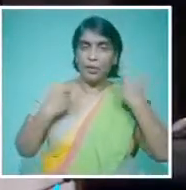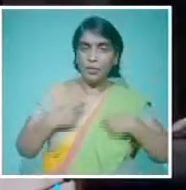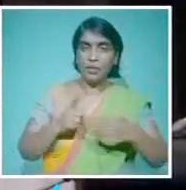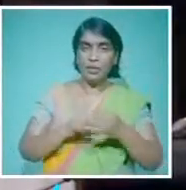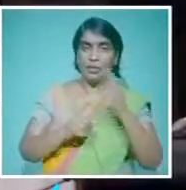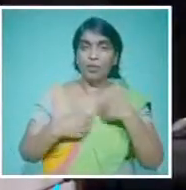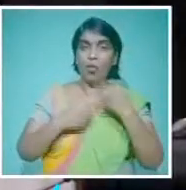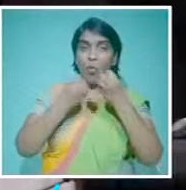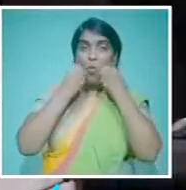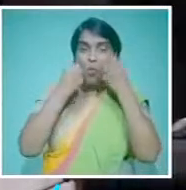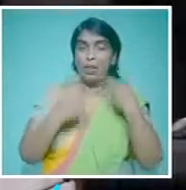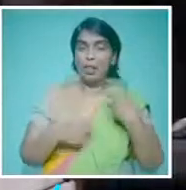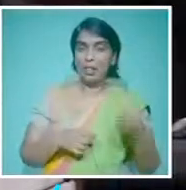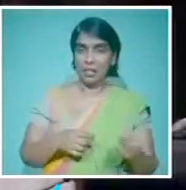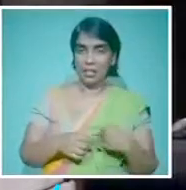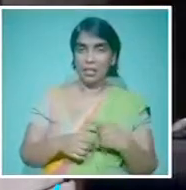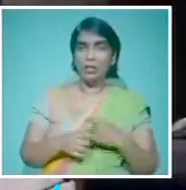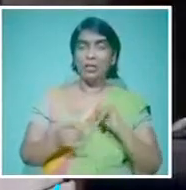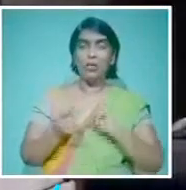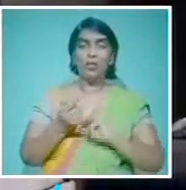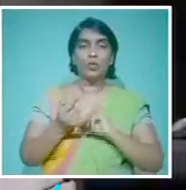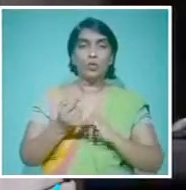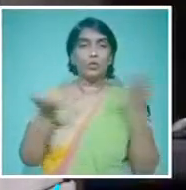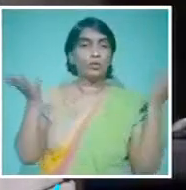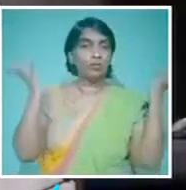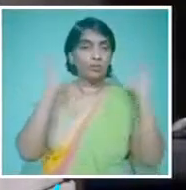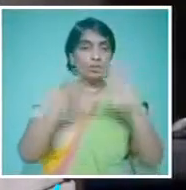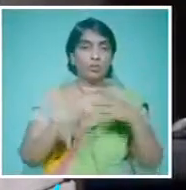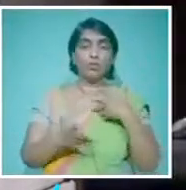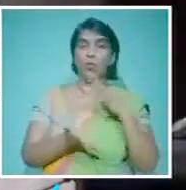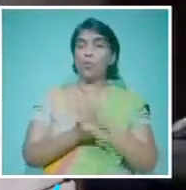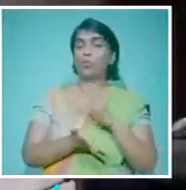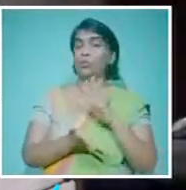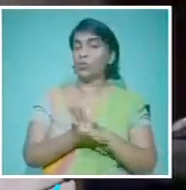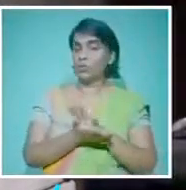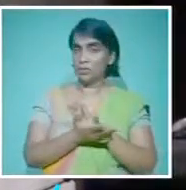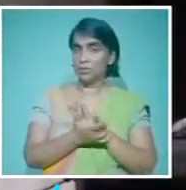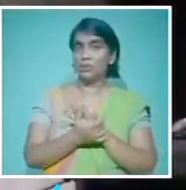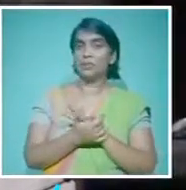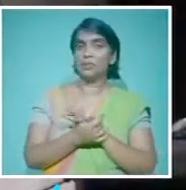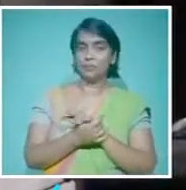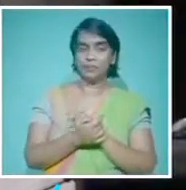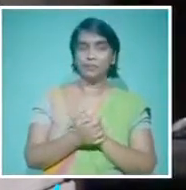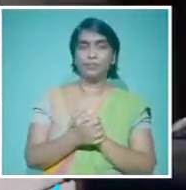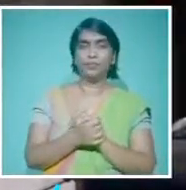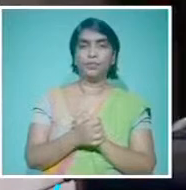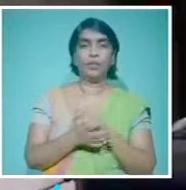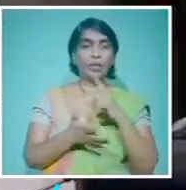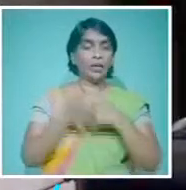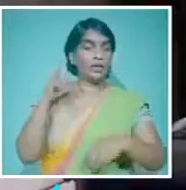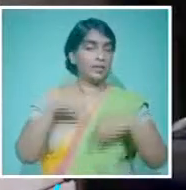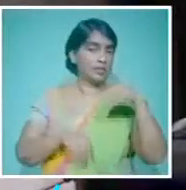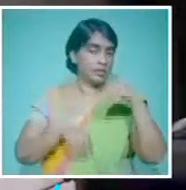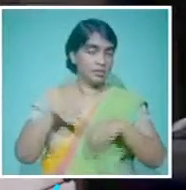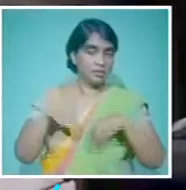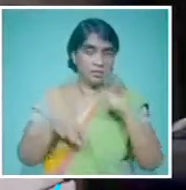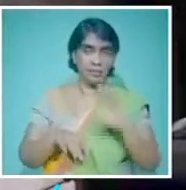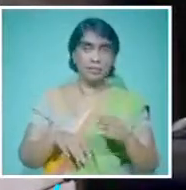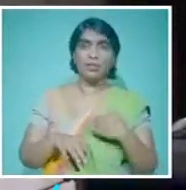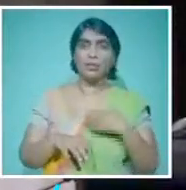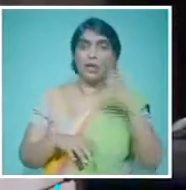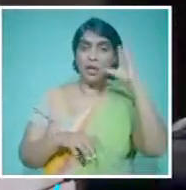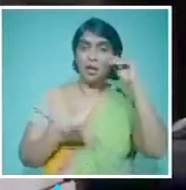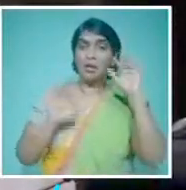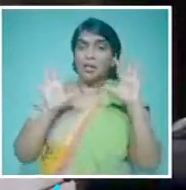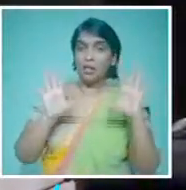මගේ උපන්දිනයේ දවසේ සුගතදාස ස්ටේඩියම් එකේ මගේ උත්සවයක් තිබුණා එදා ඡන්දය පාවිච්චි කරන්න රාත්‍රී